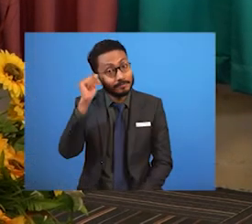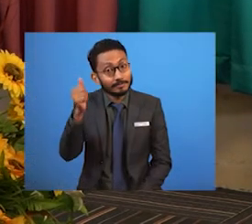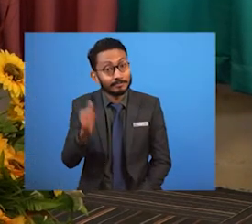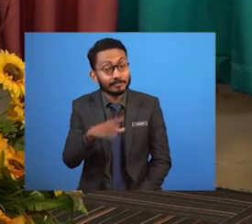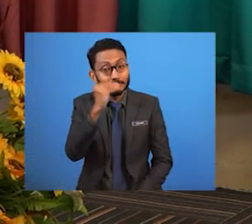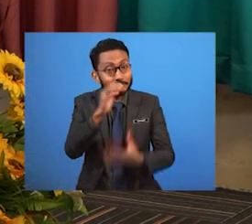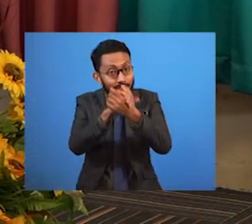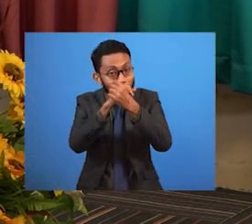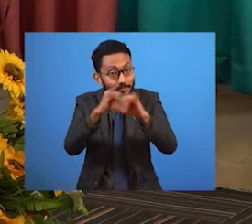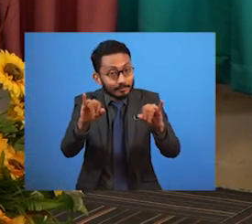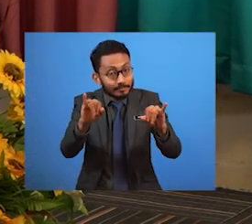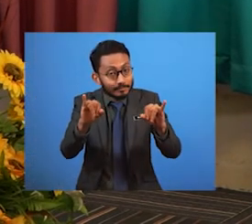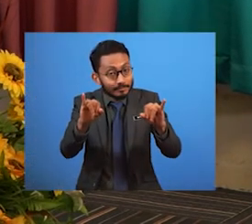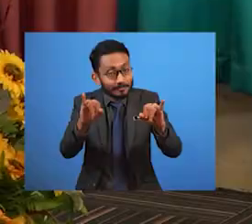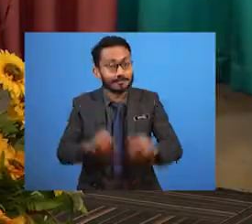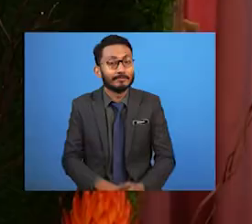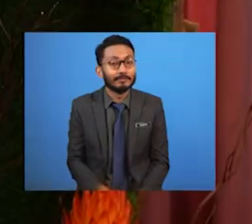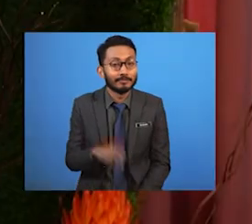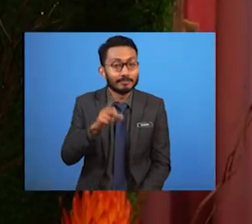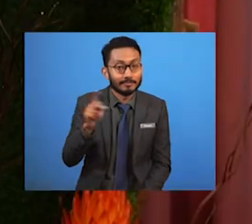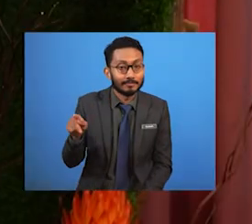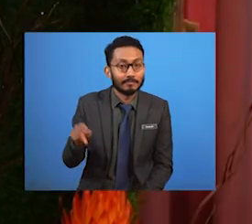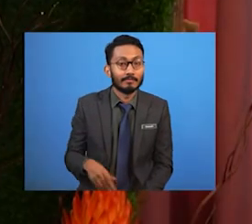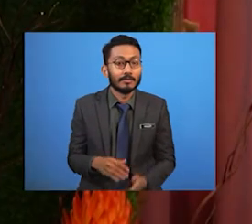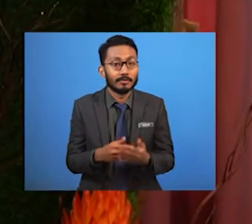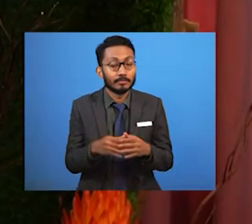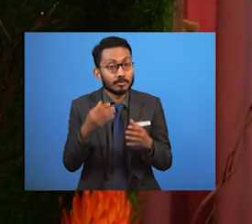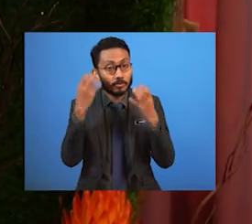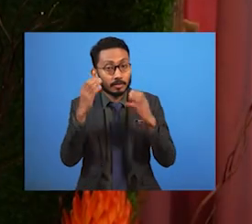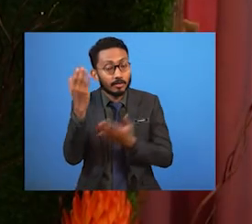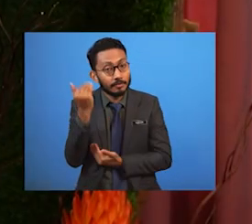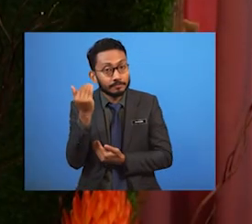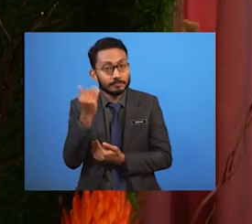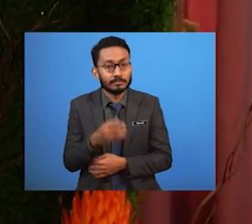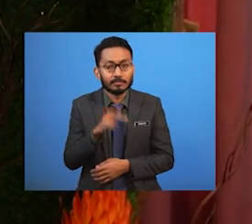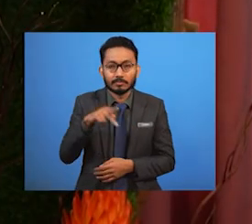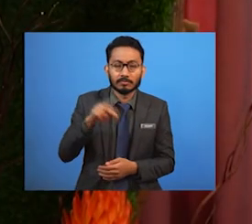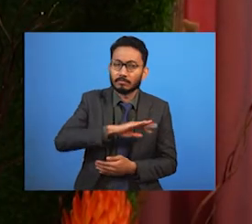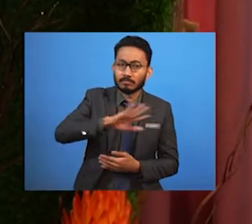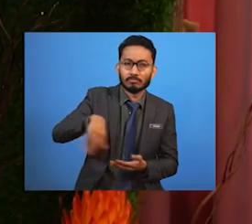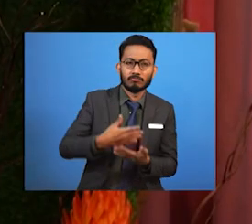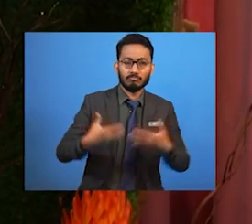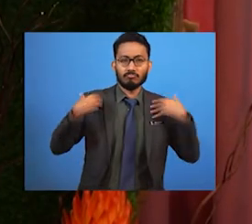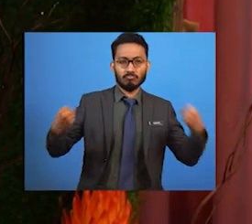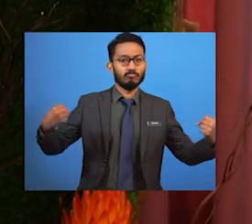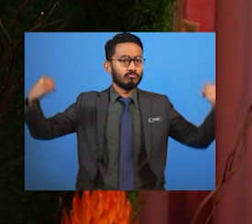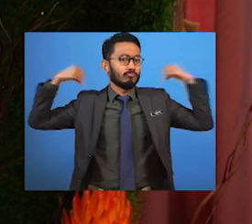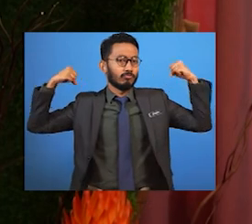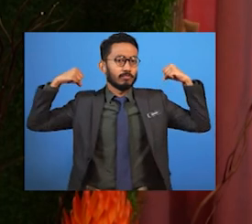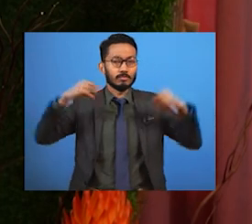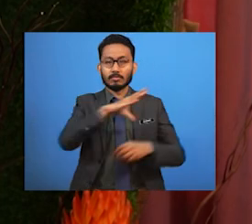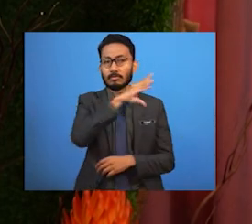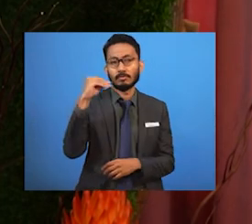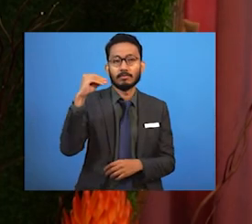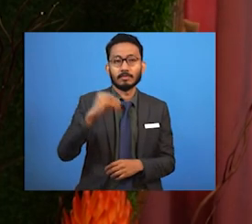Assalamualaikum dan selamat sejahtera para pelajar. Cikgu harap pelajar-pelajar semua sihat dan sentiasa bersemangat.